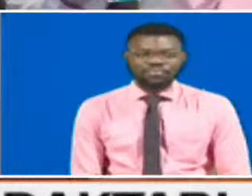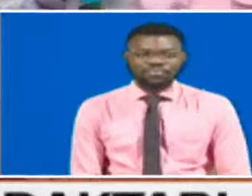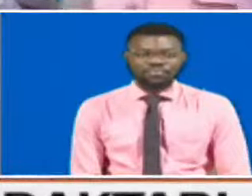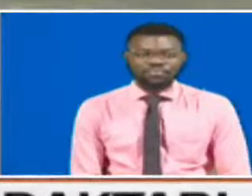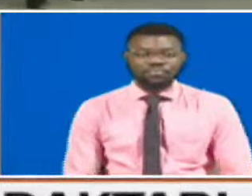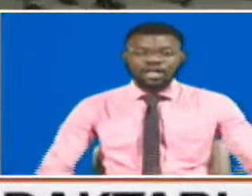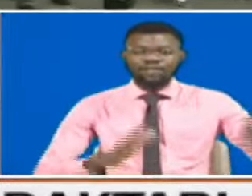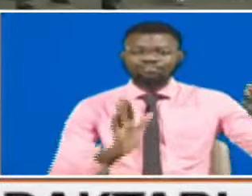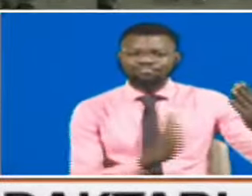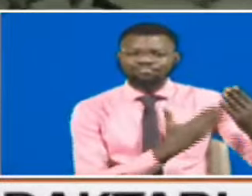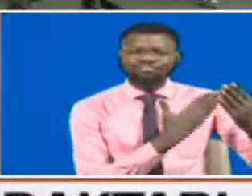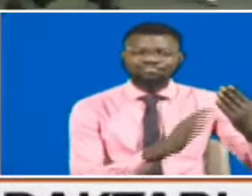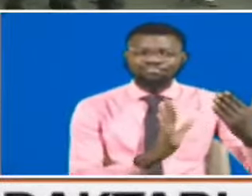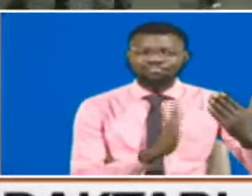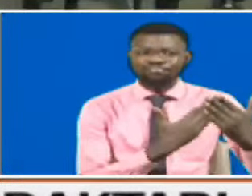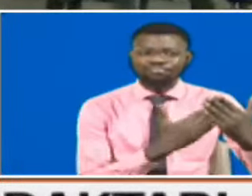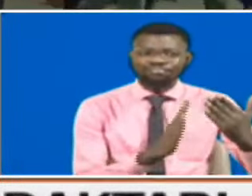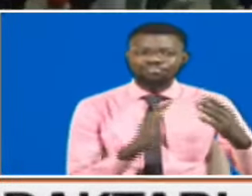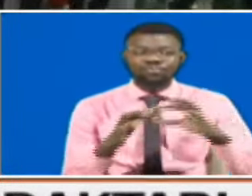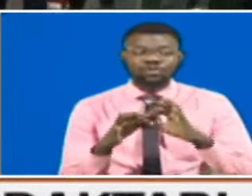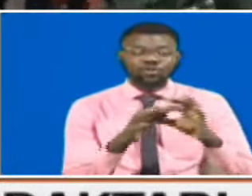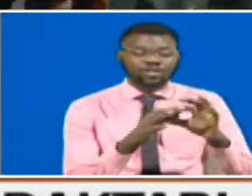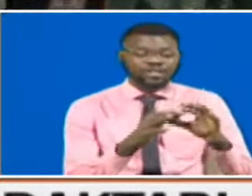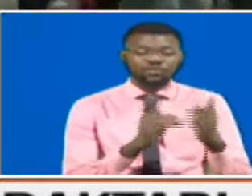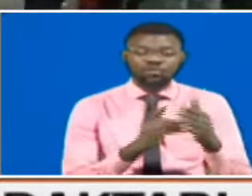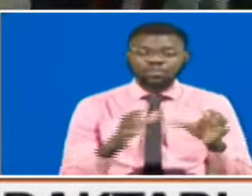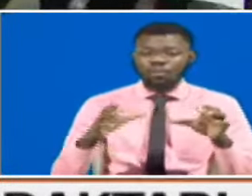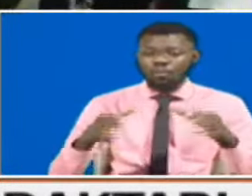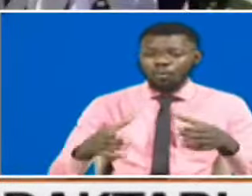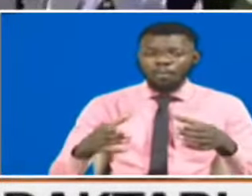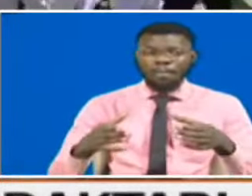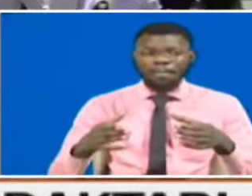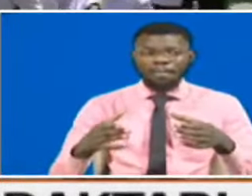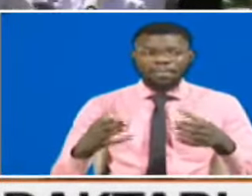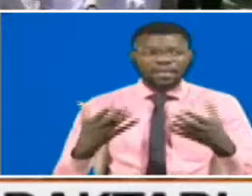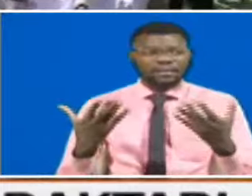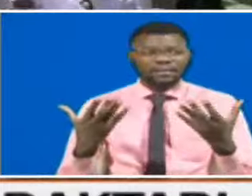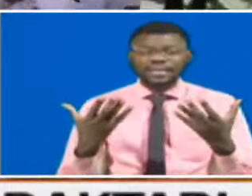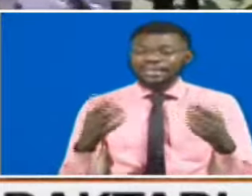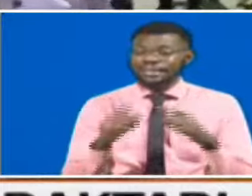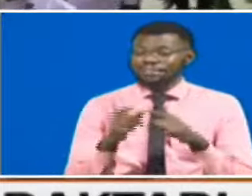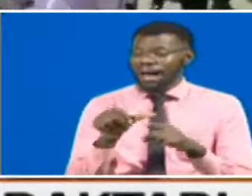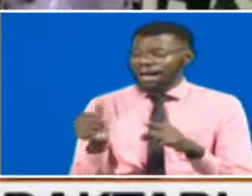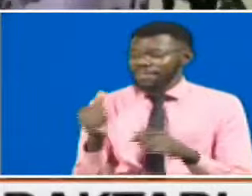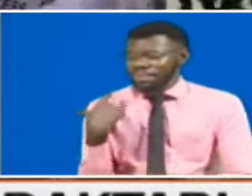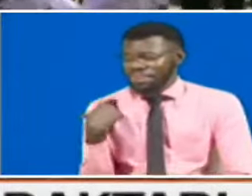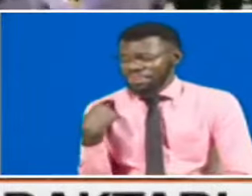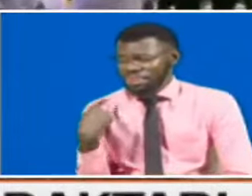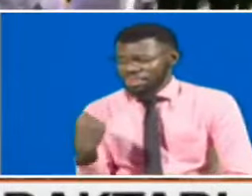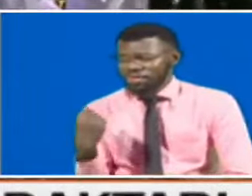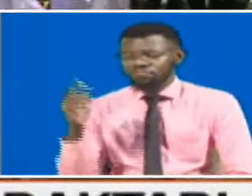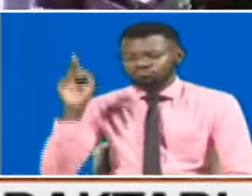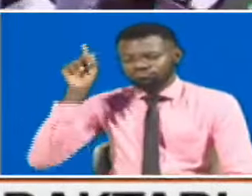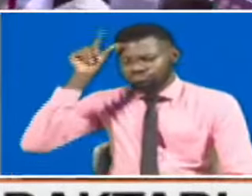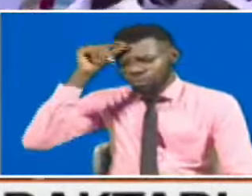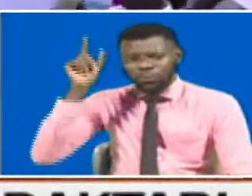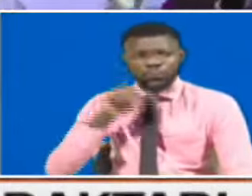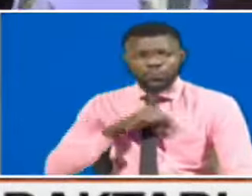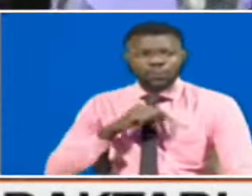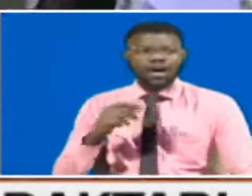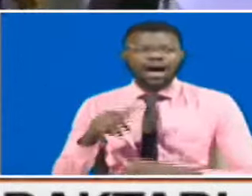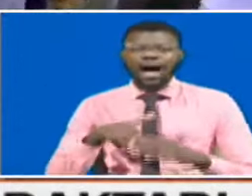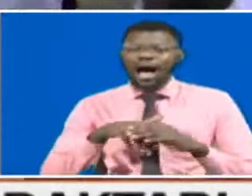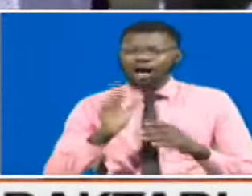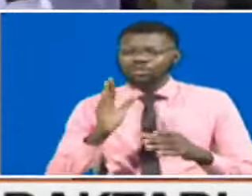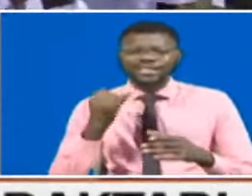Nyimbo za umoja zilishamiri, madaktari wakiungana na madaktari waliohitimu hivi majuzi nje ya hospitali ya rufaa ya Nakuru.